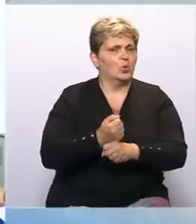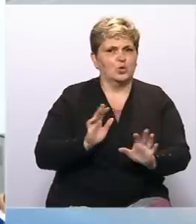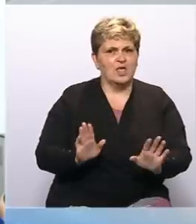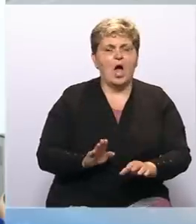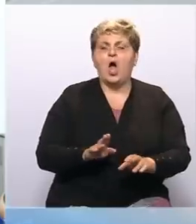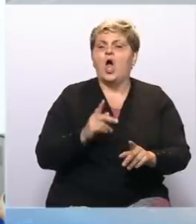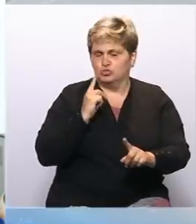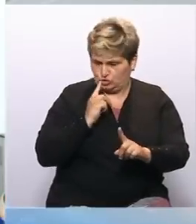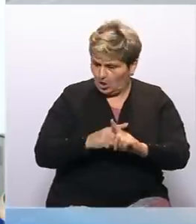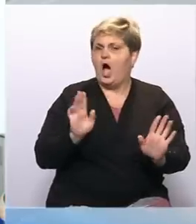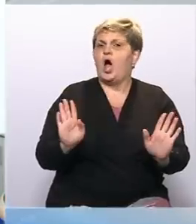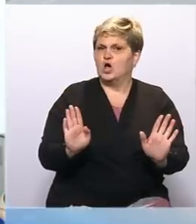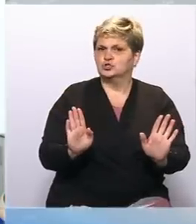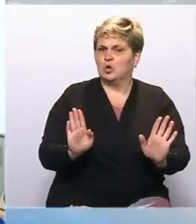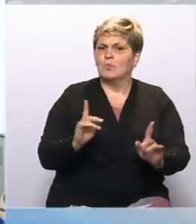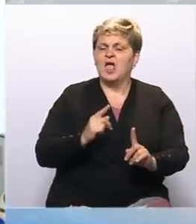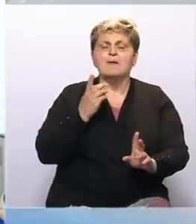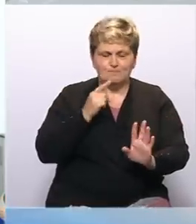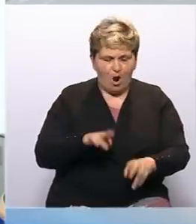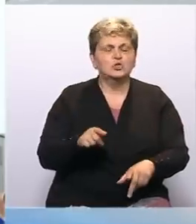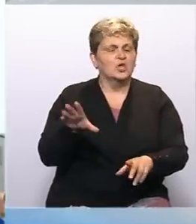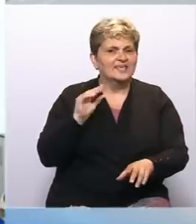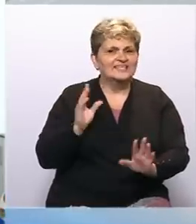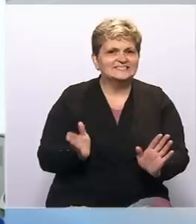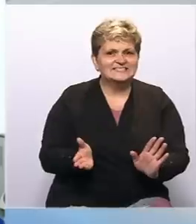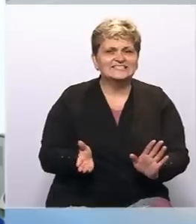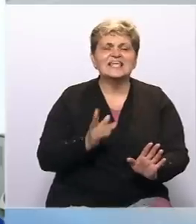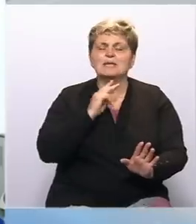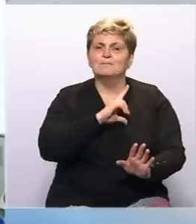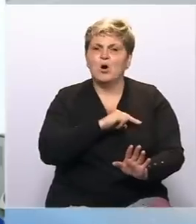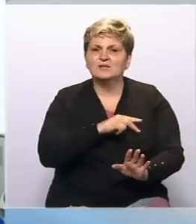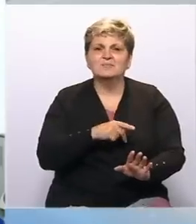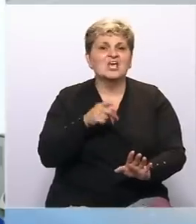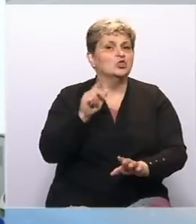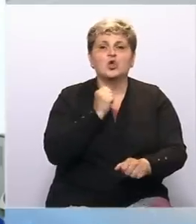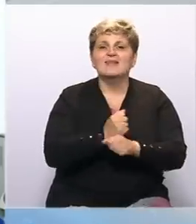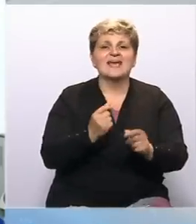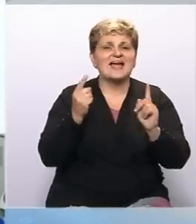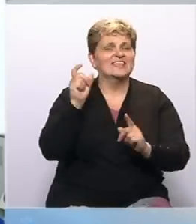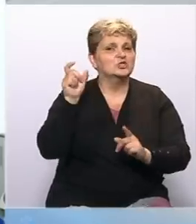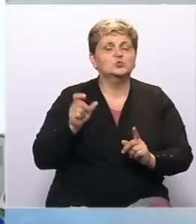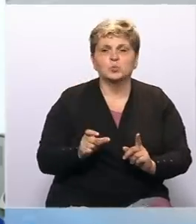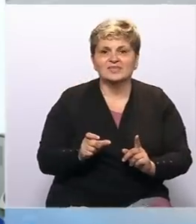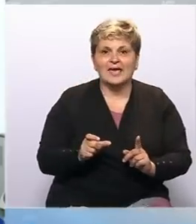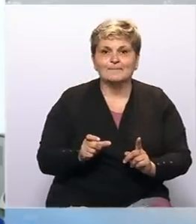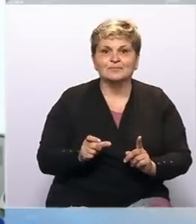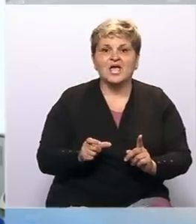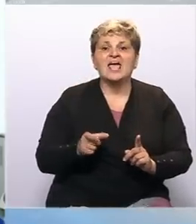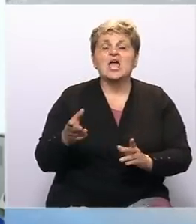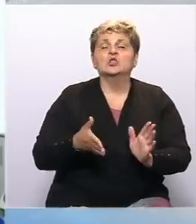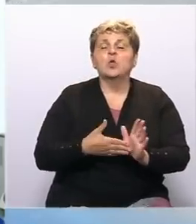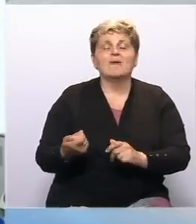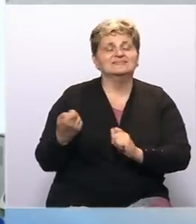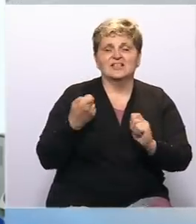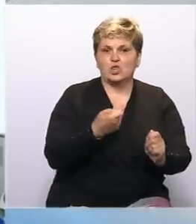mogli, tačno vi ste u pravu, mogli su se saslušati ti policajci. Međutim, to ne radi sudija. Sudu se dokazi